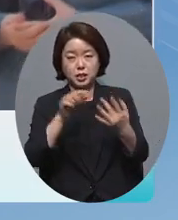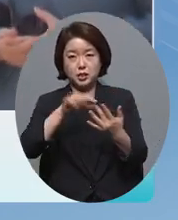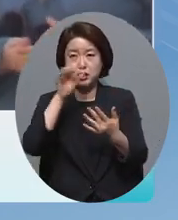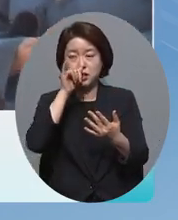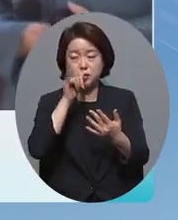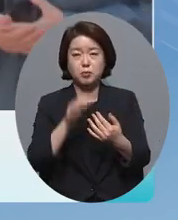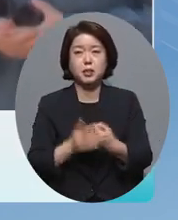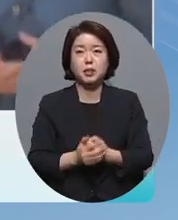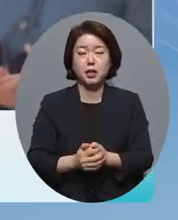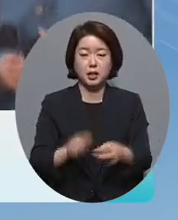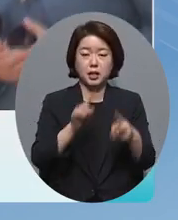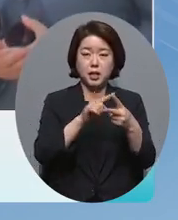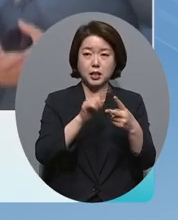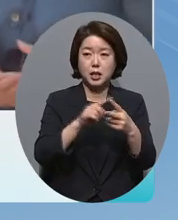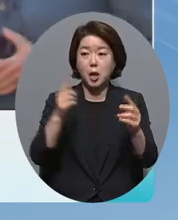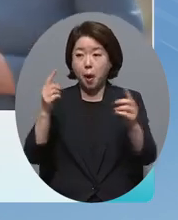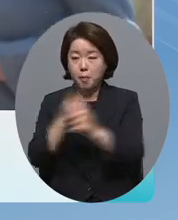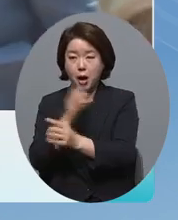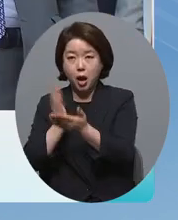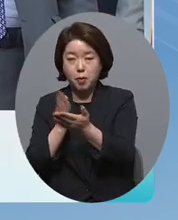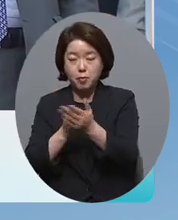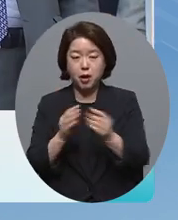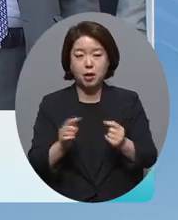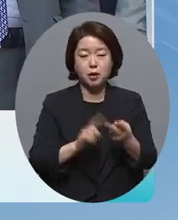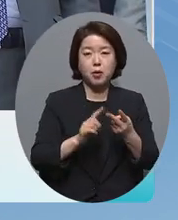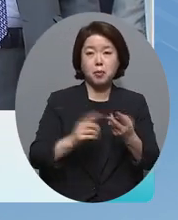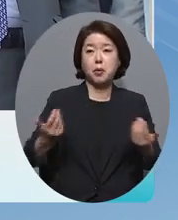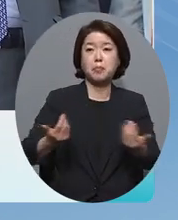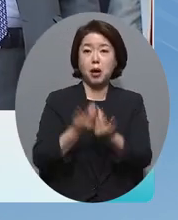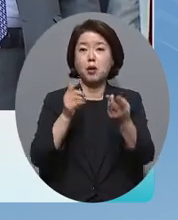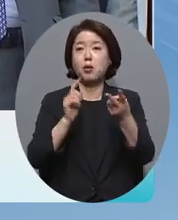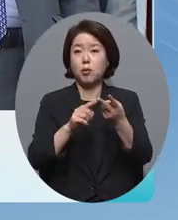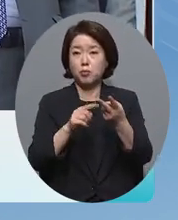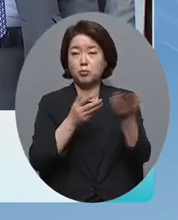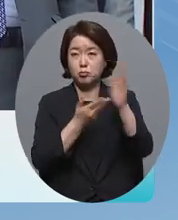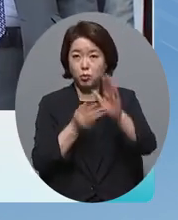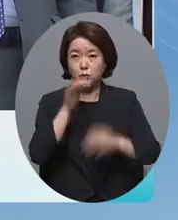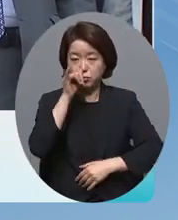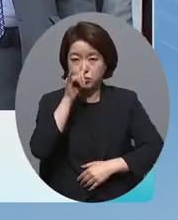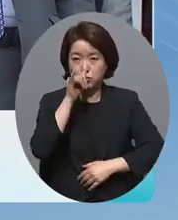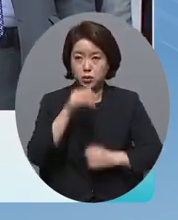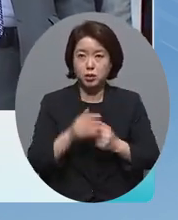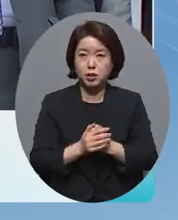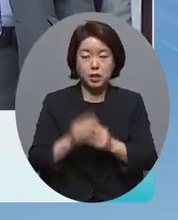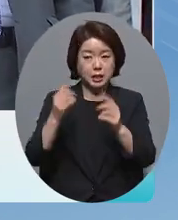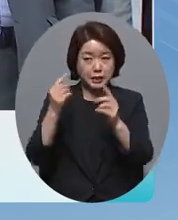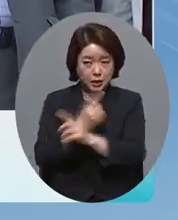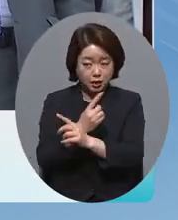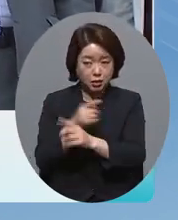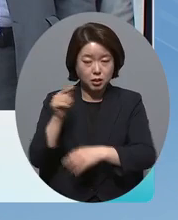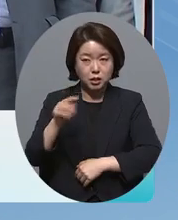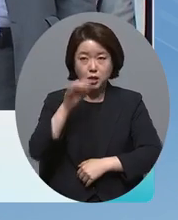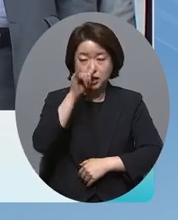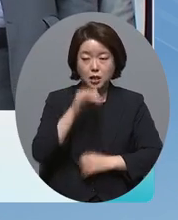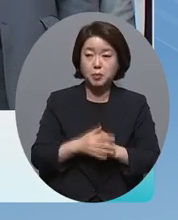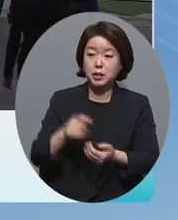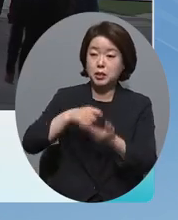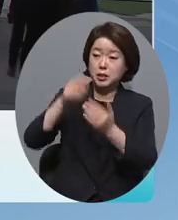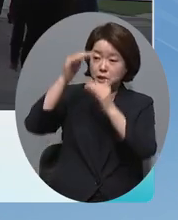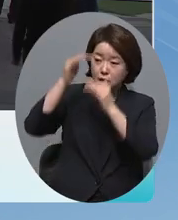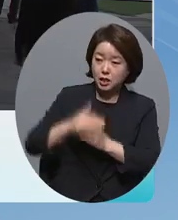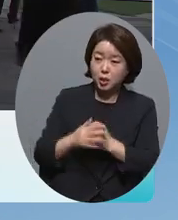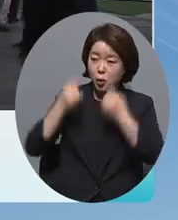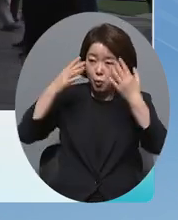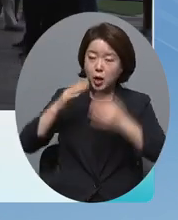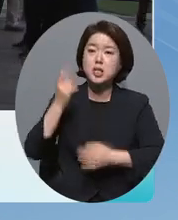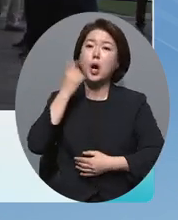하나는 정정부도 전구고 하나는 반론보도 전구인데 정정부도 청구가 바다를려면 실제로 기사 내용에